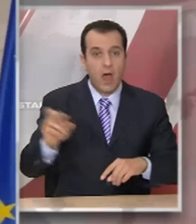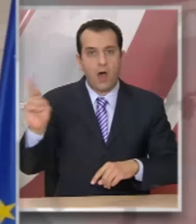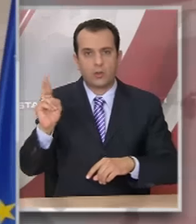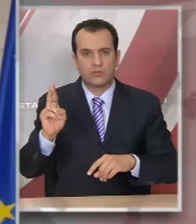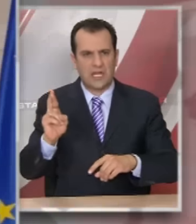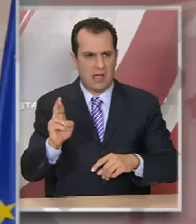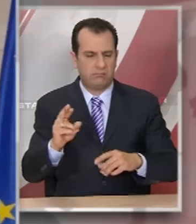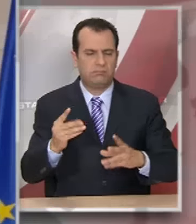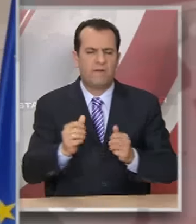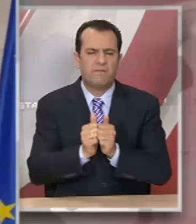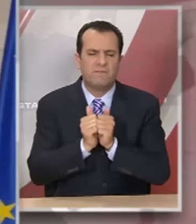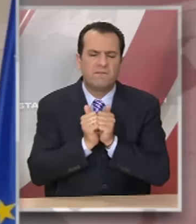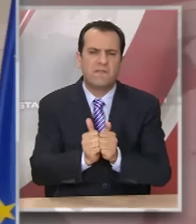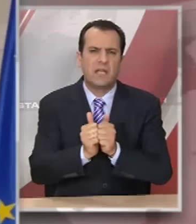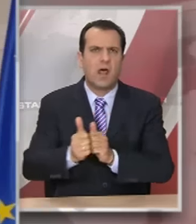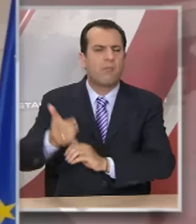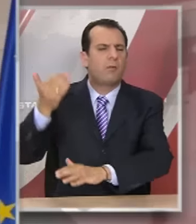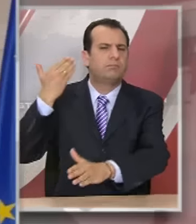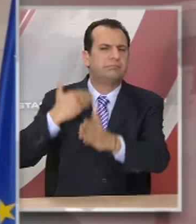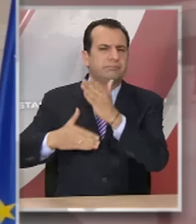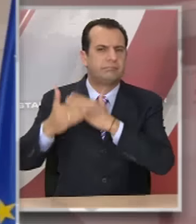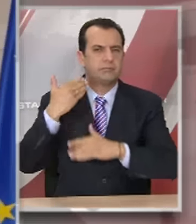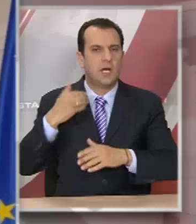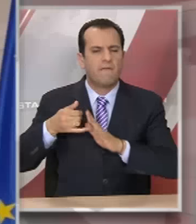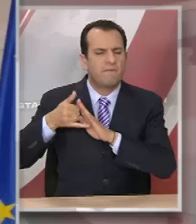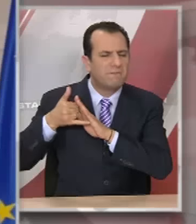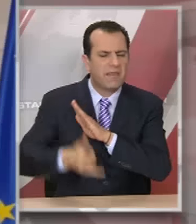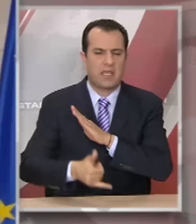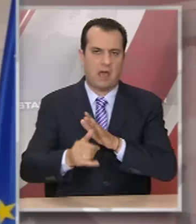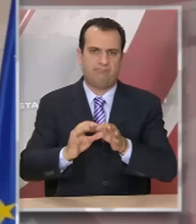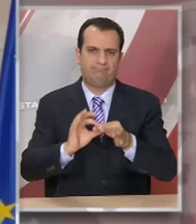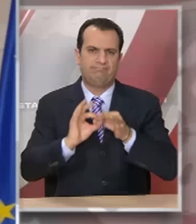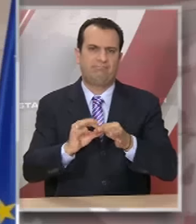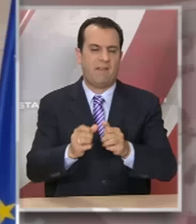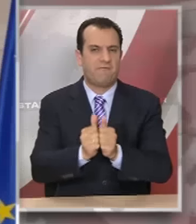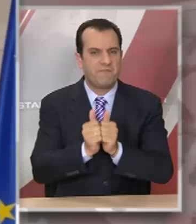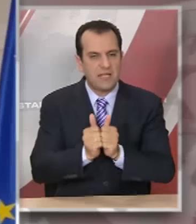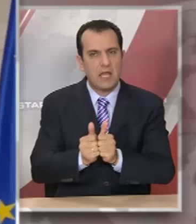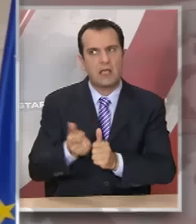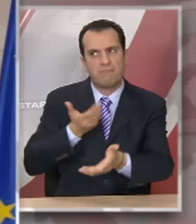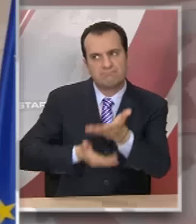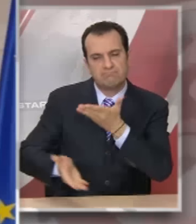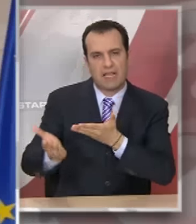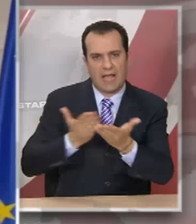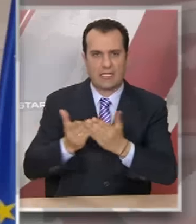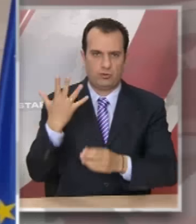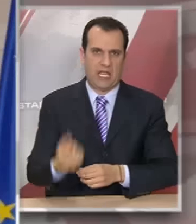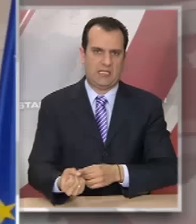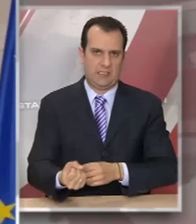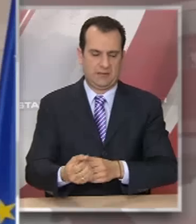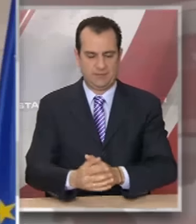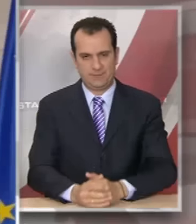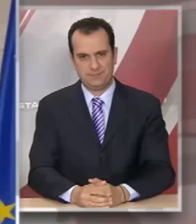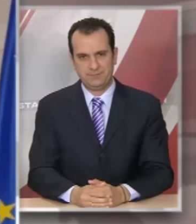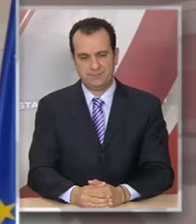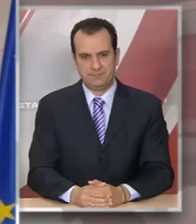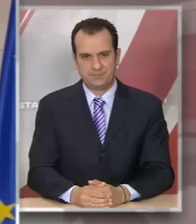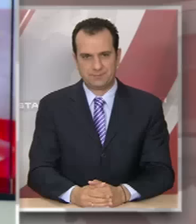συνδέονται από πολύ βαθιά αισθήματα φιλίας και αμοιβαίας κατανόησης.